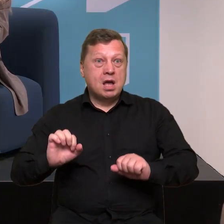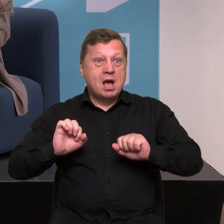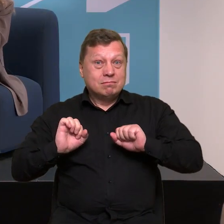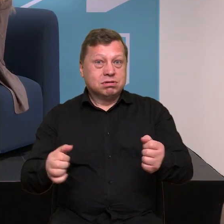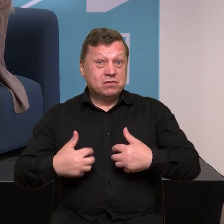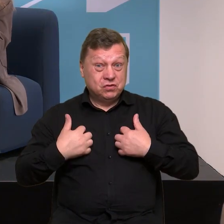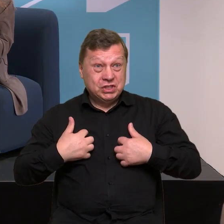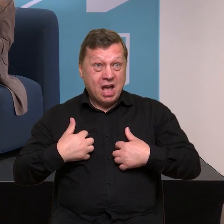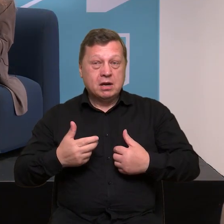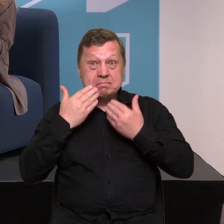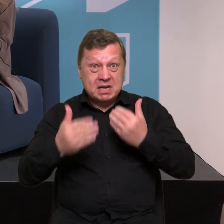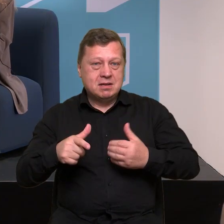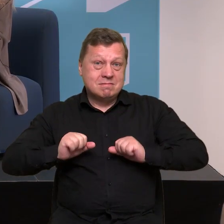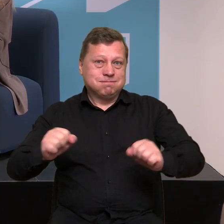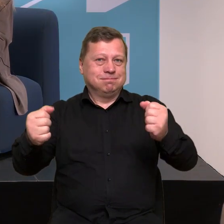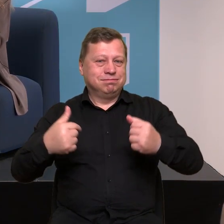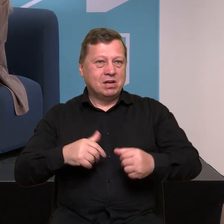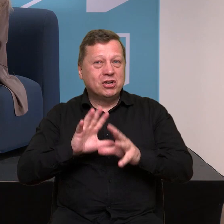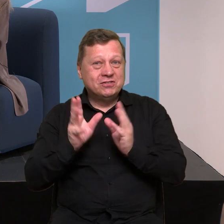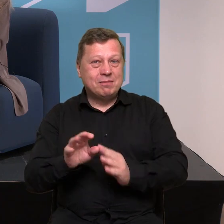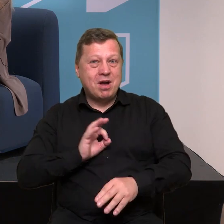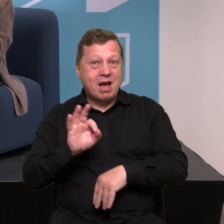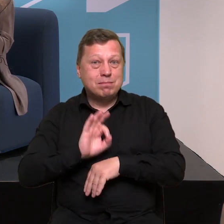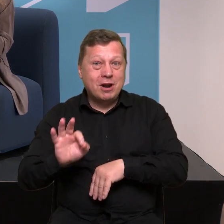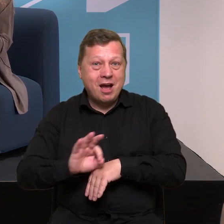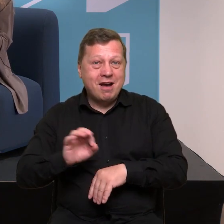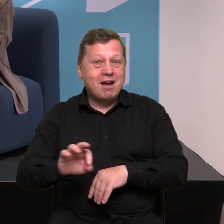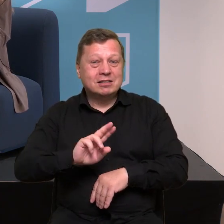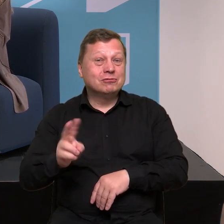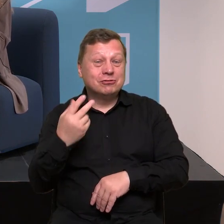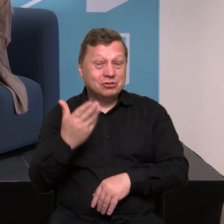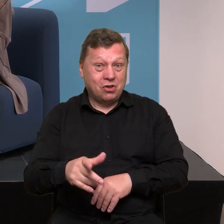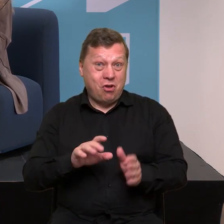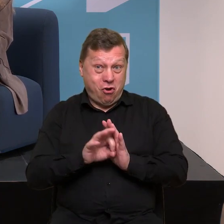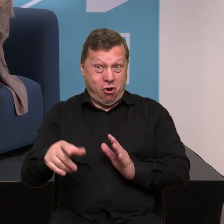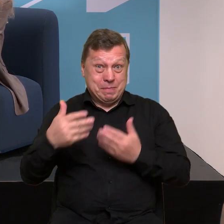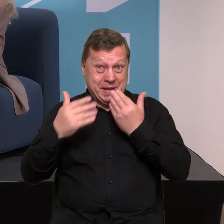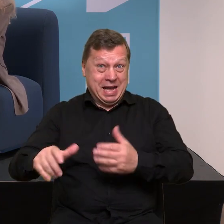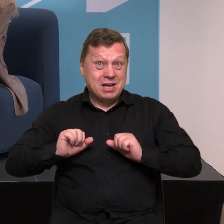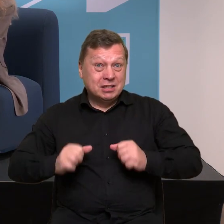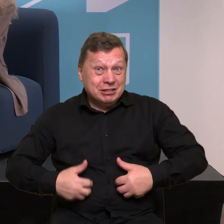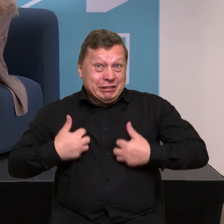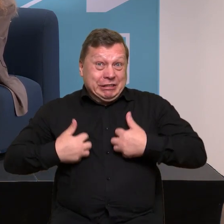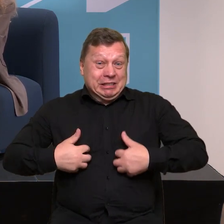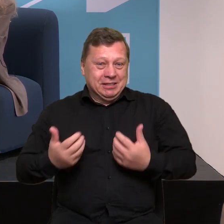ta wściekłość. Wszystkie moje projekty pochodzą z tej złości.